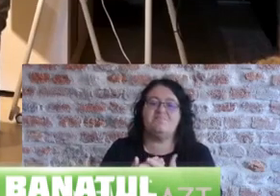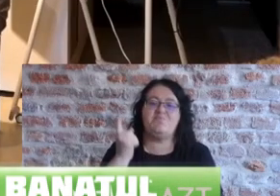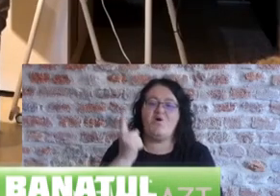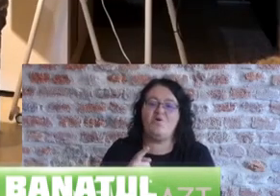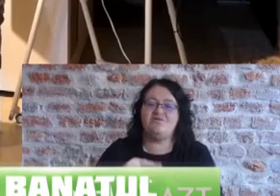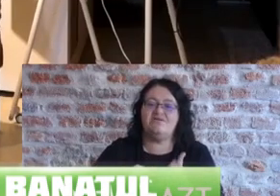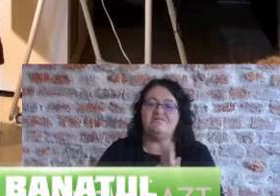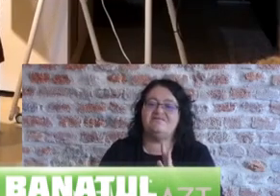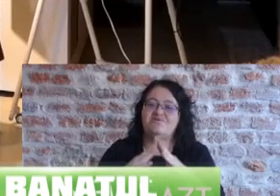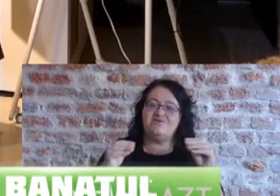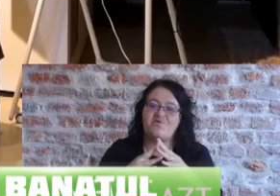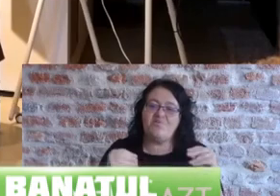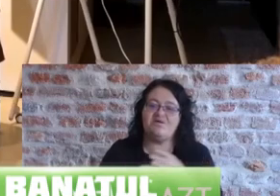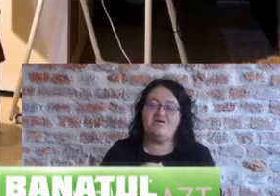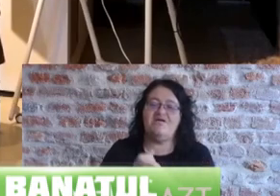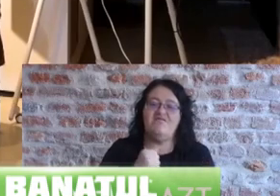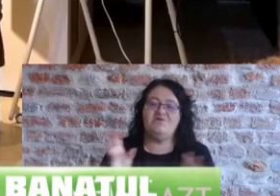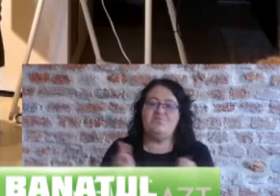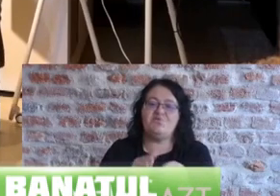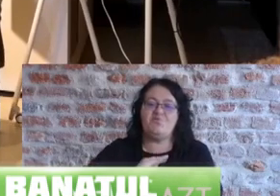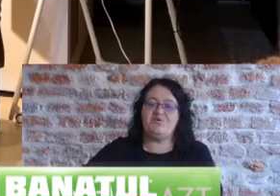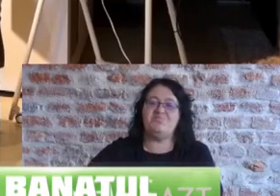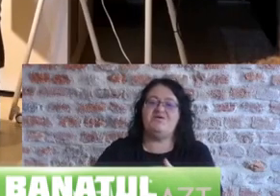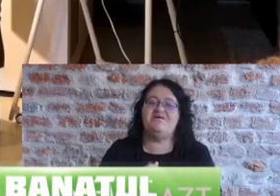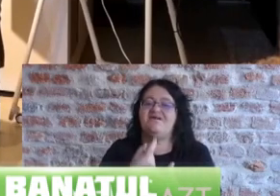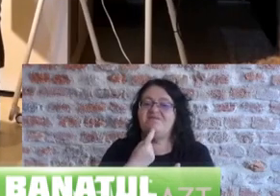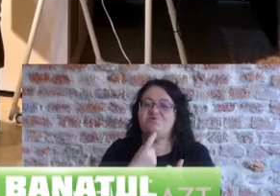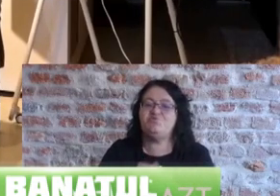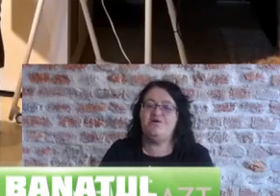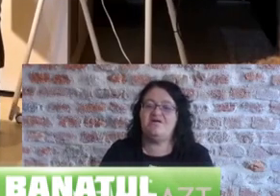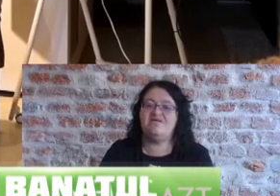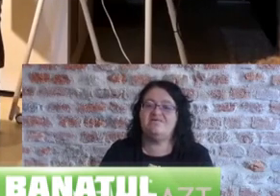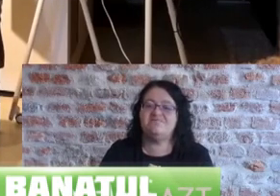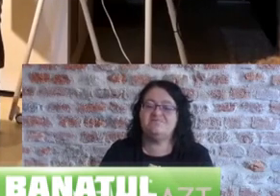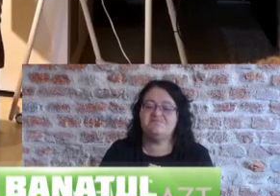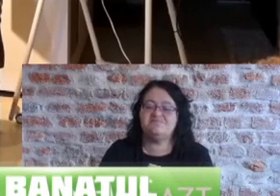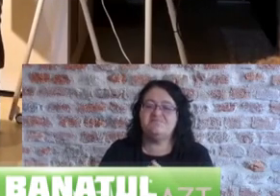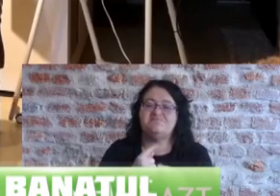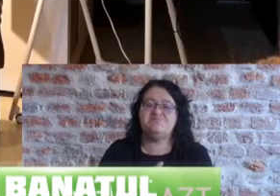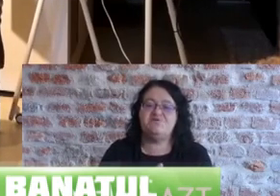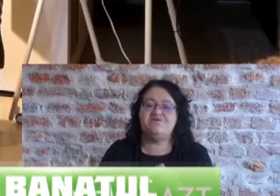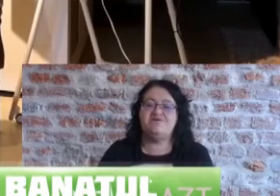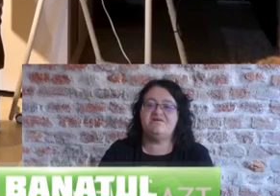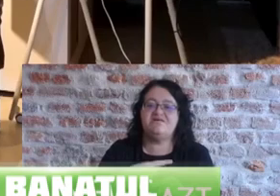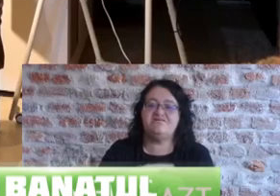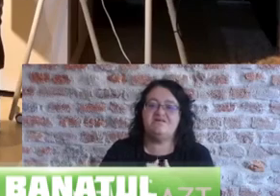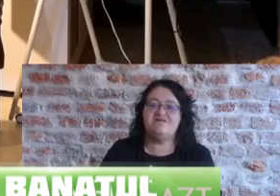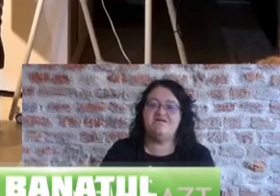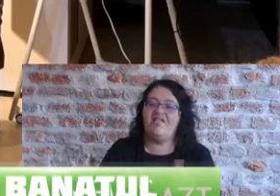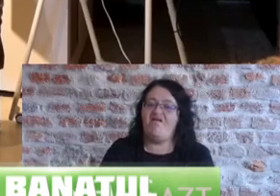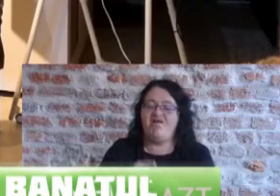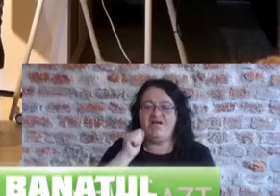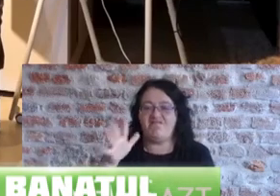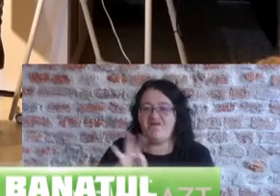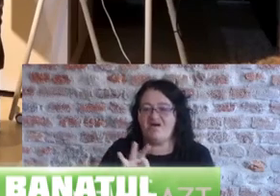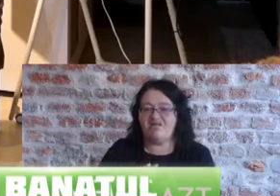Ordinul Arhitecților din România îl organizează împreună cu Primăria Municipiului Timișoara. Și este, ca de